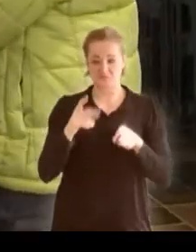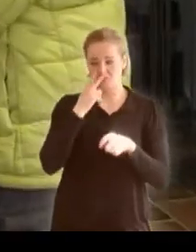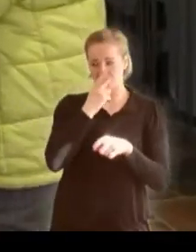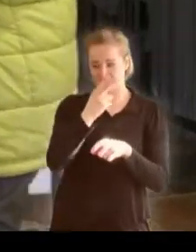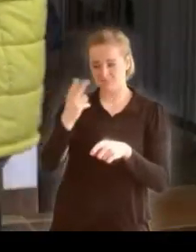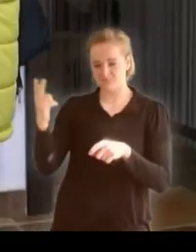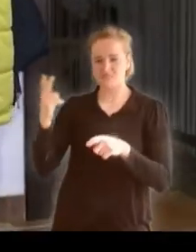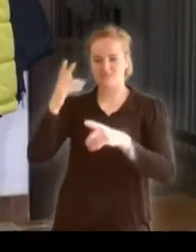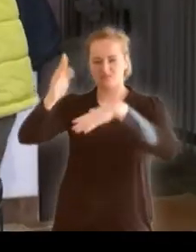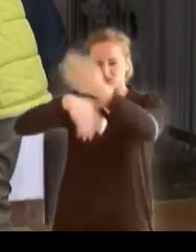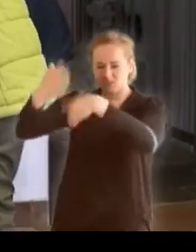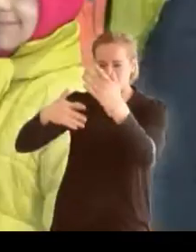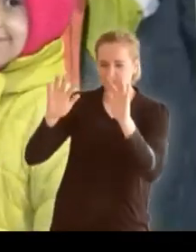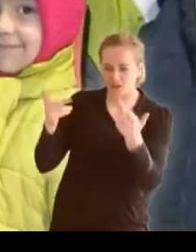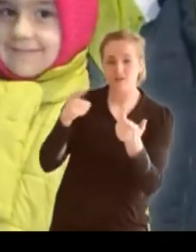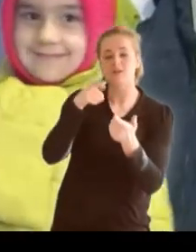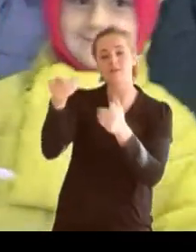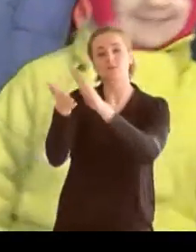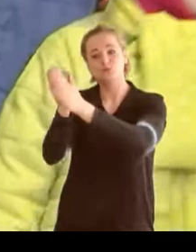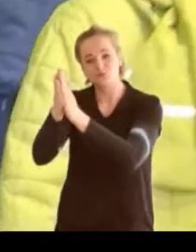apsidairyk ir pamatysi.